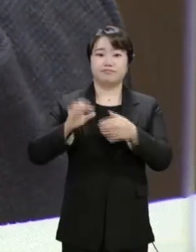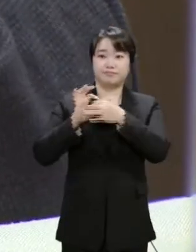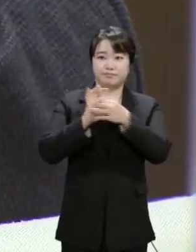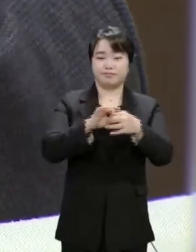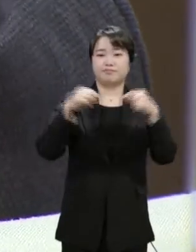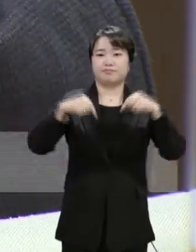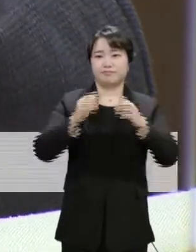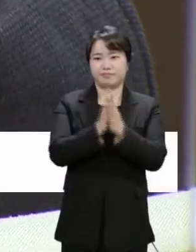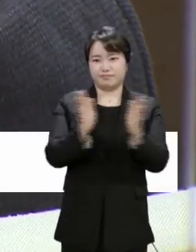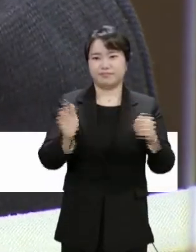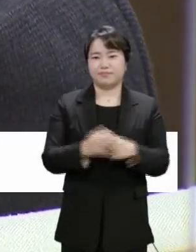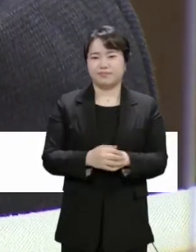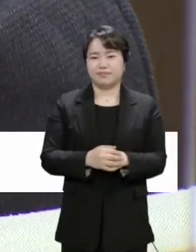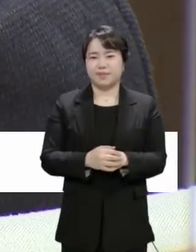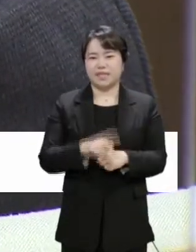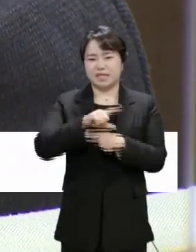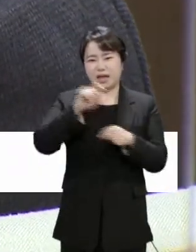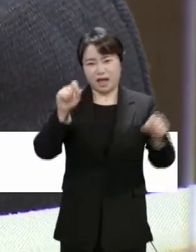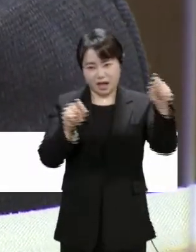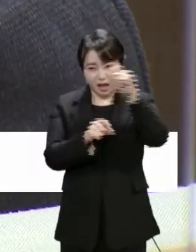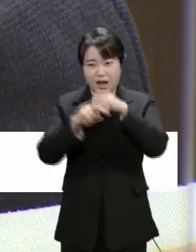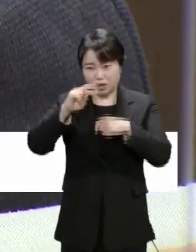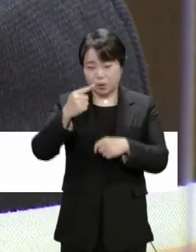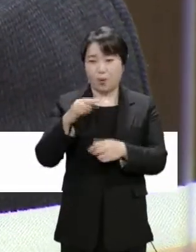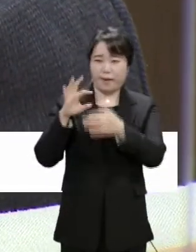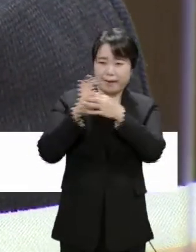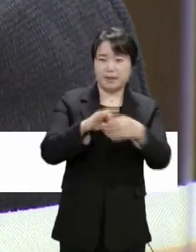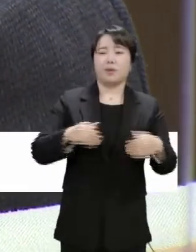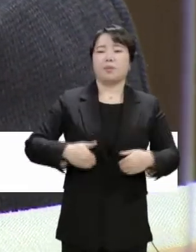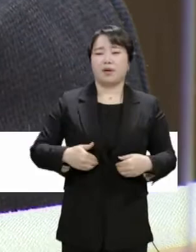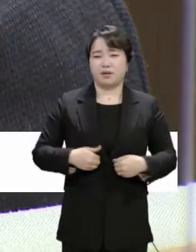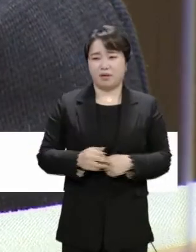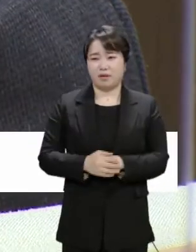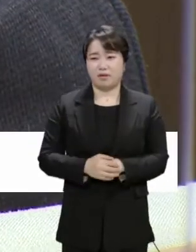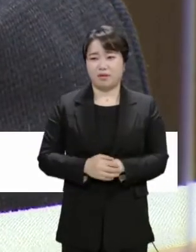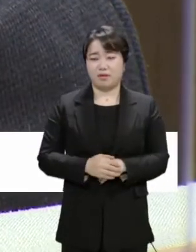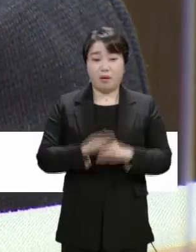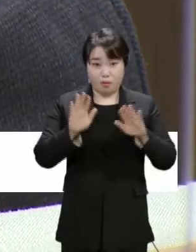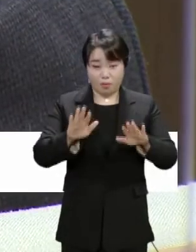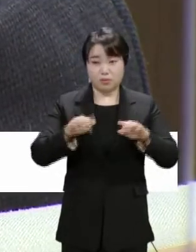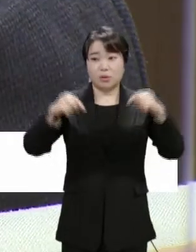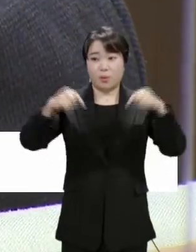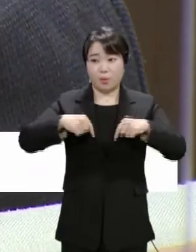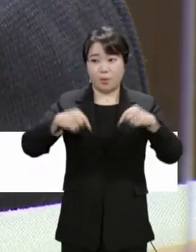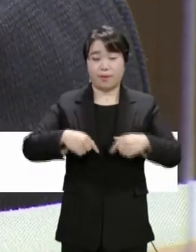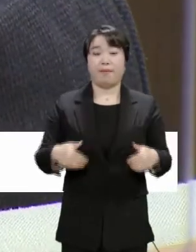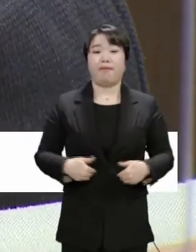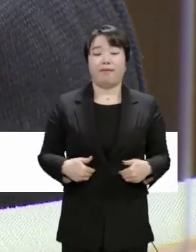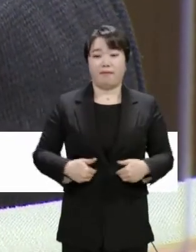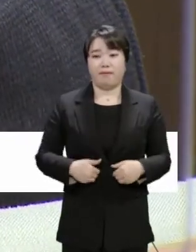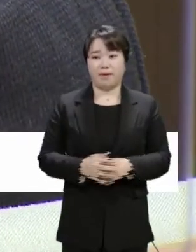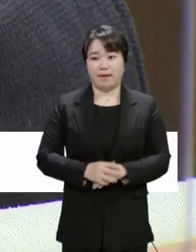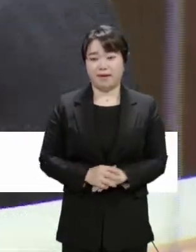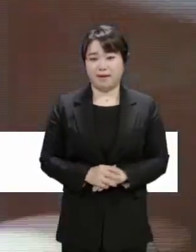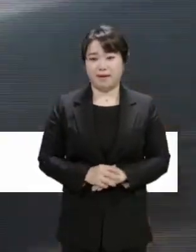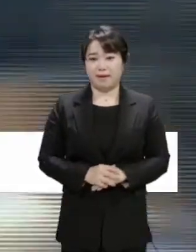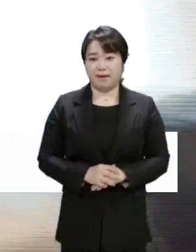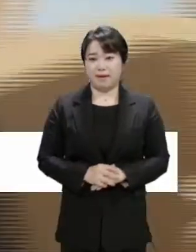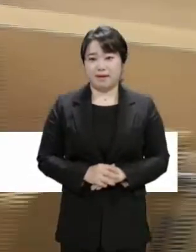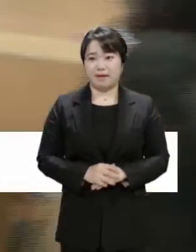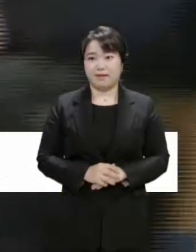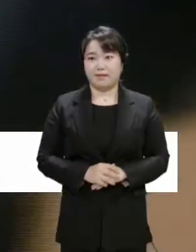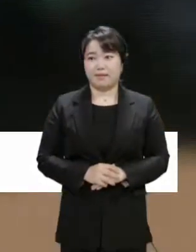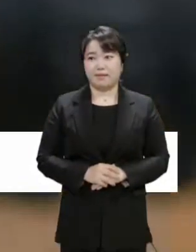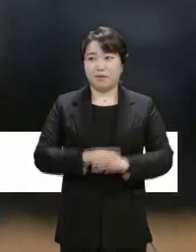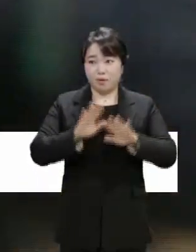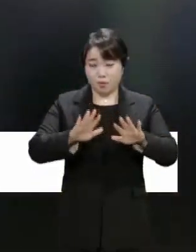지금 시간이 너무 많이 걸려. 걸려도 해야죠. 회의가 한정이라도 해야죠. 하는 것도 있어요. 아니, 아니고 저쪽이고.